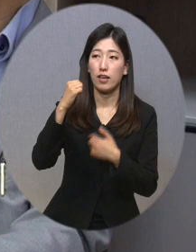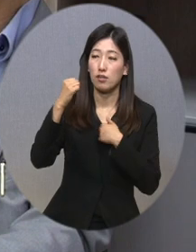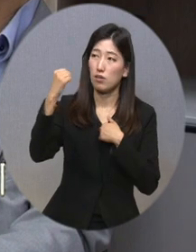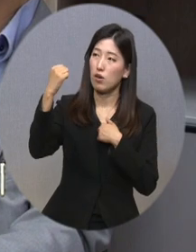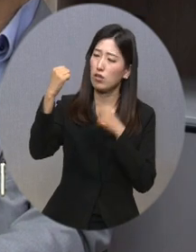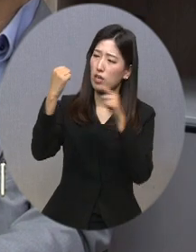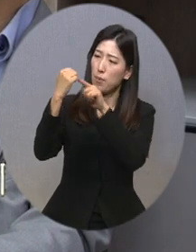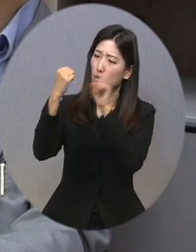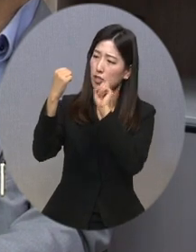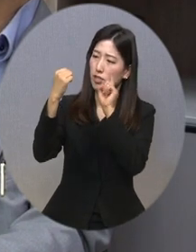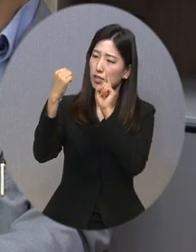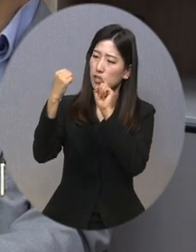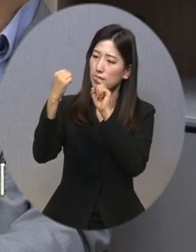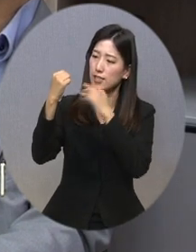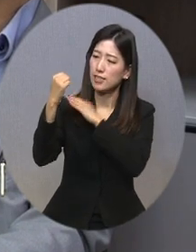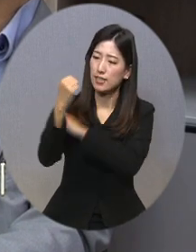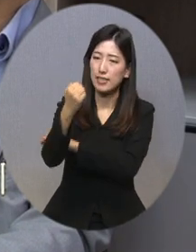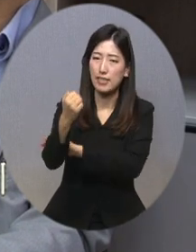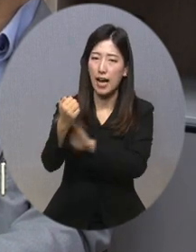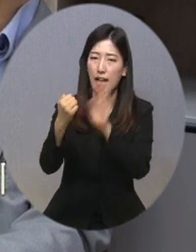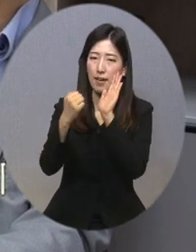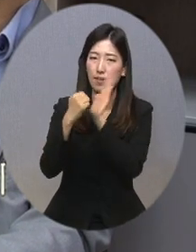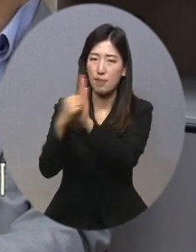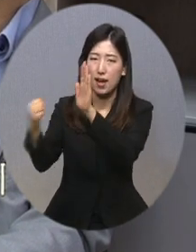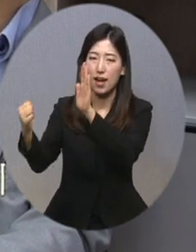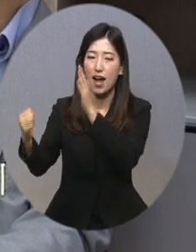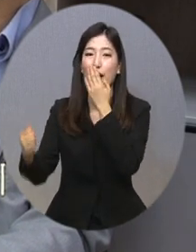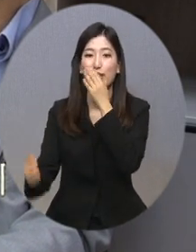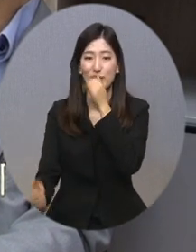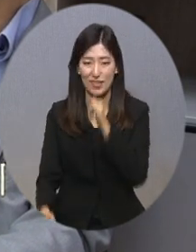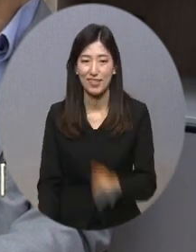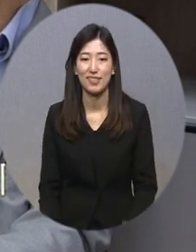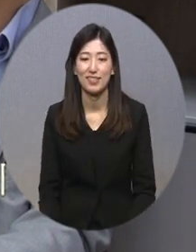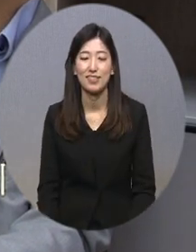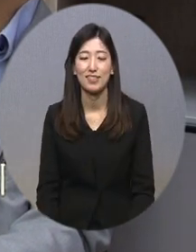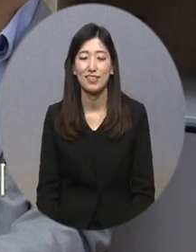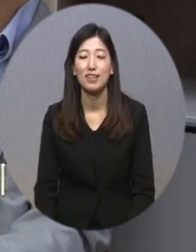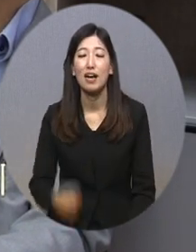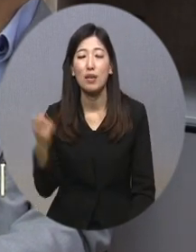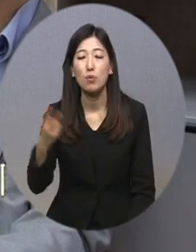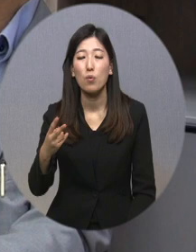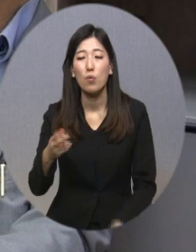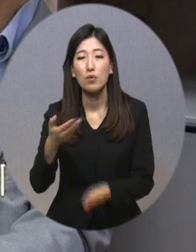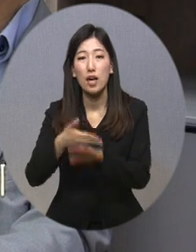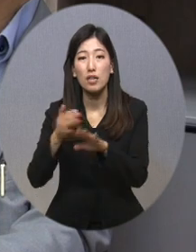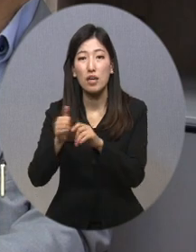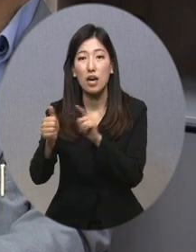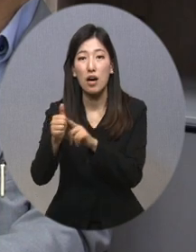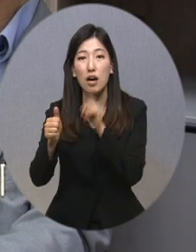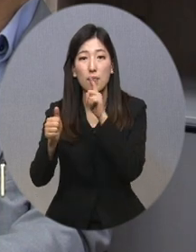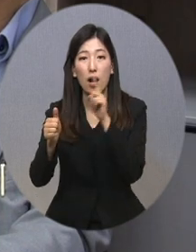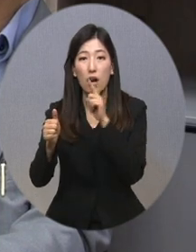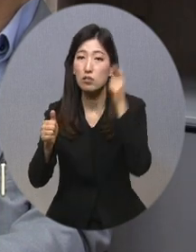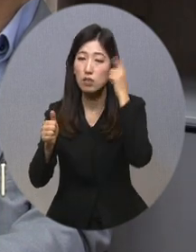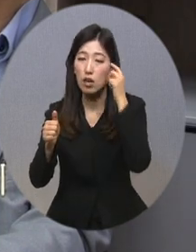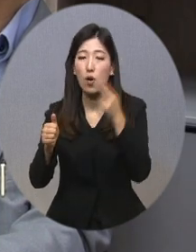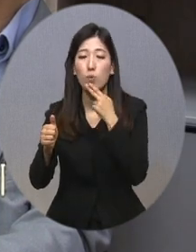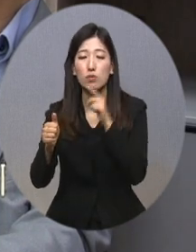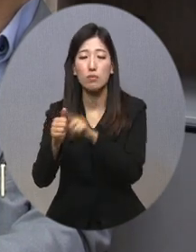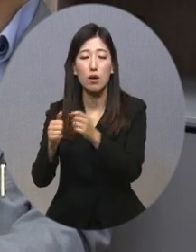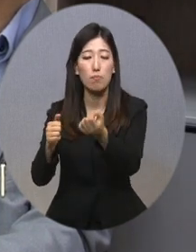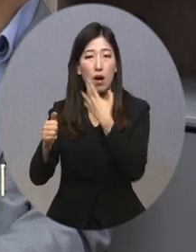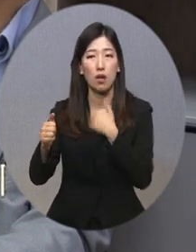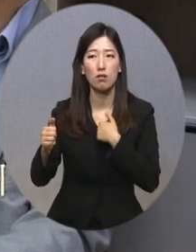쳐다보게 되고 예. 이게 그 상대를 또 오해하면 그 더 크게 받을 수 있거든요. 예. 그런 것들을 실생활에서